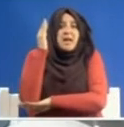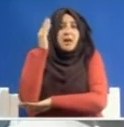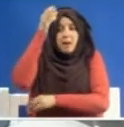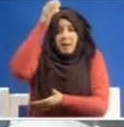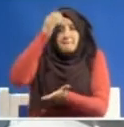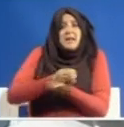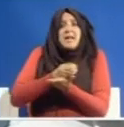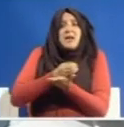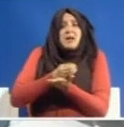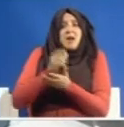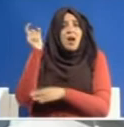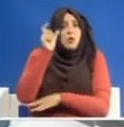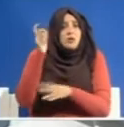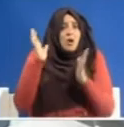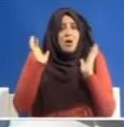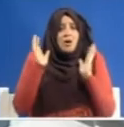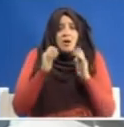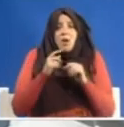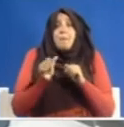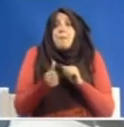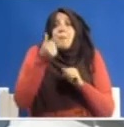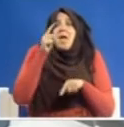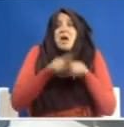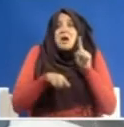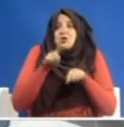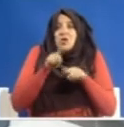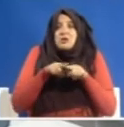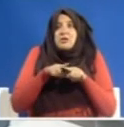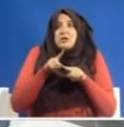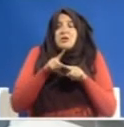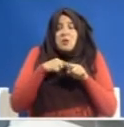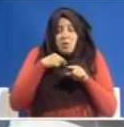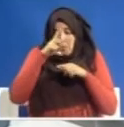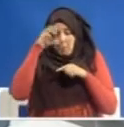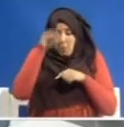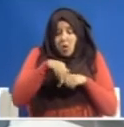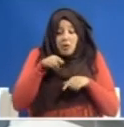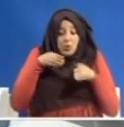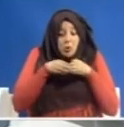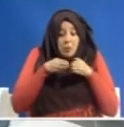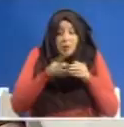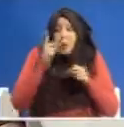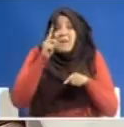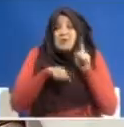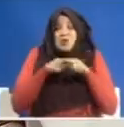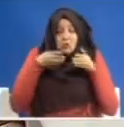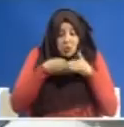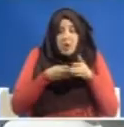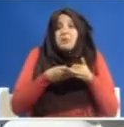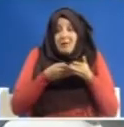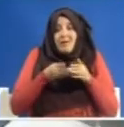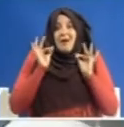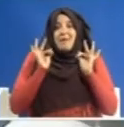وأول ما نحاسب عليه يوم يعني هي الصلاة، إذن الصلاة ليس بالأمر الهين، وفي حديث ابن